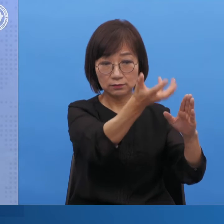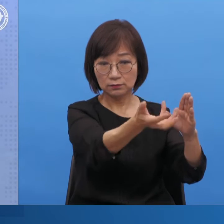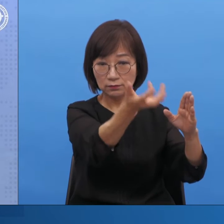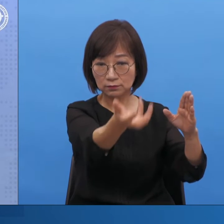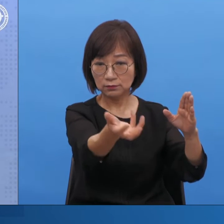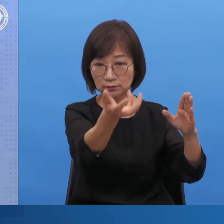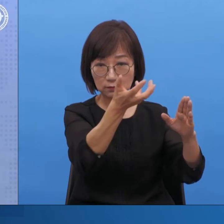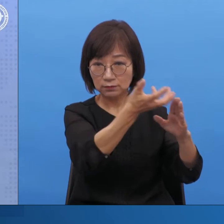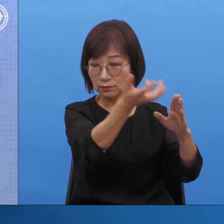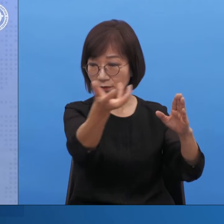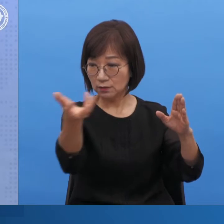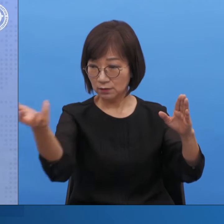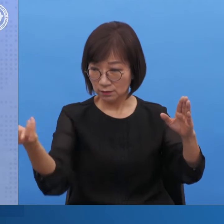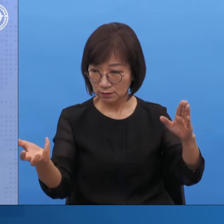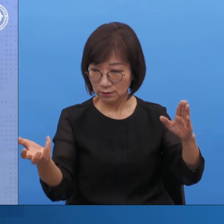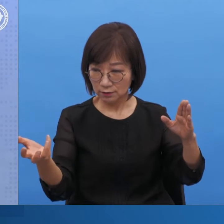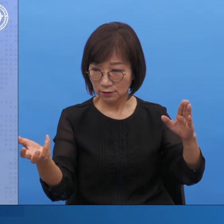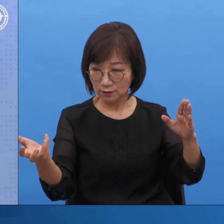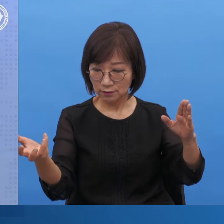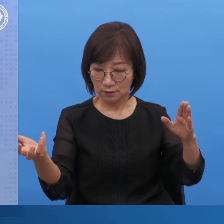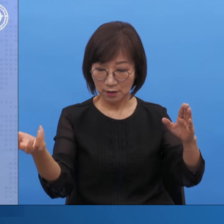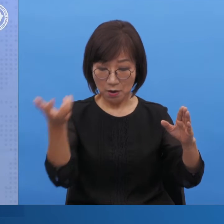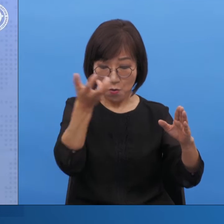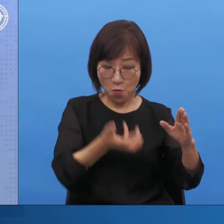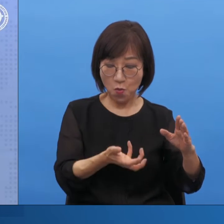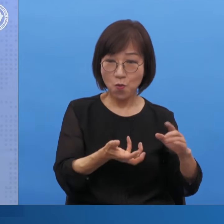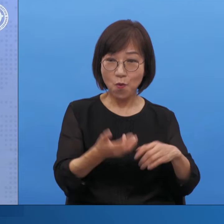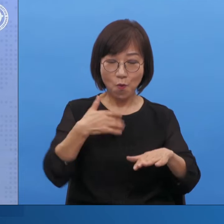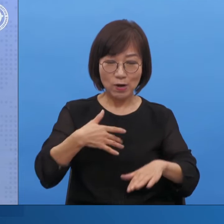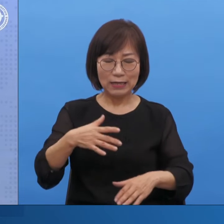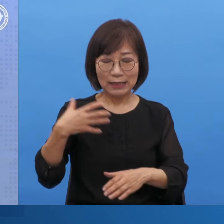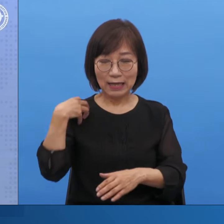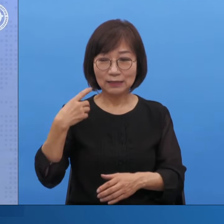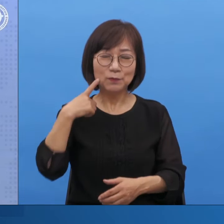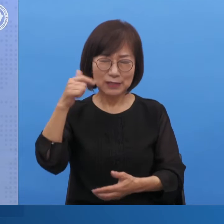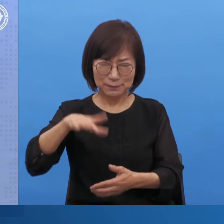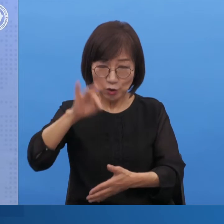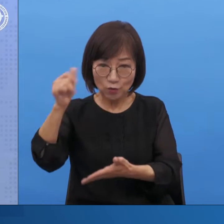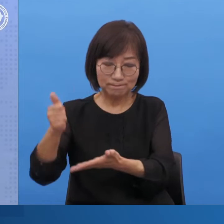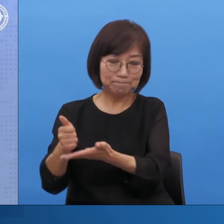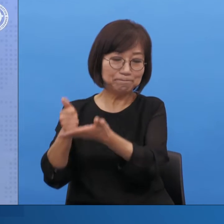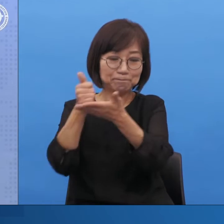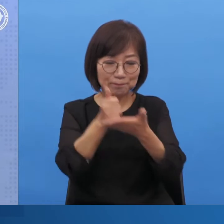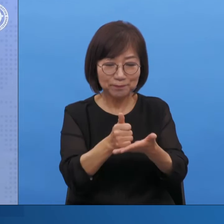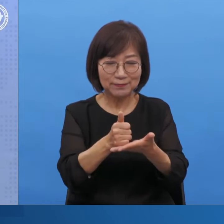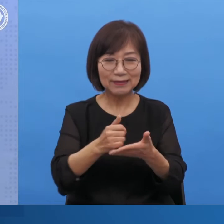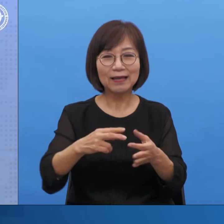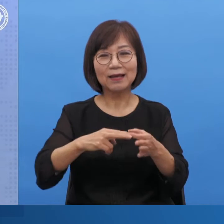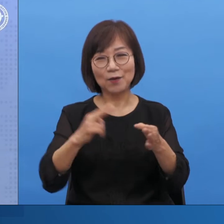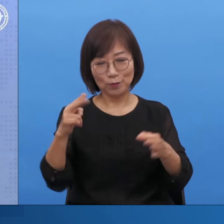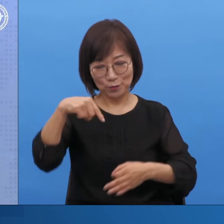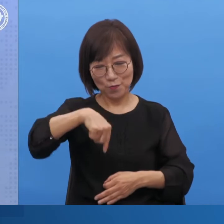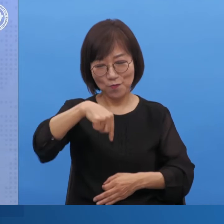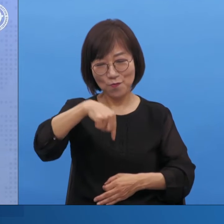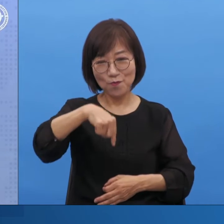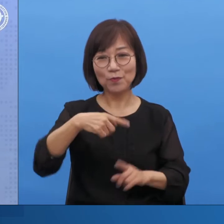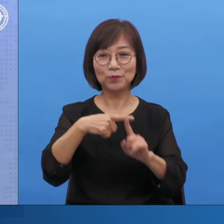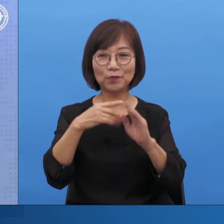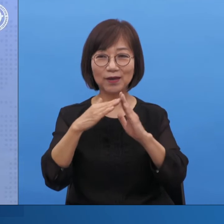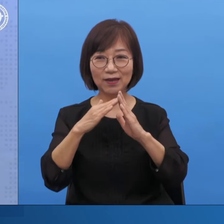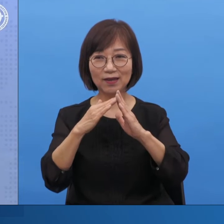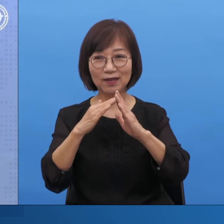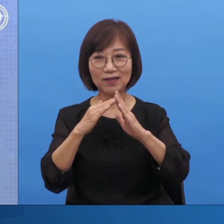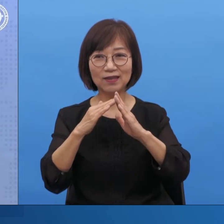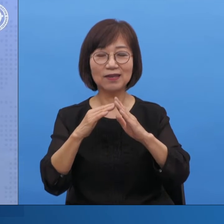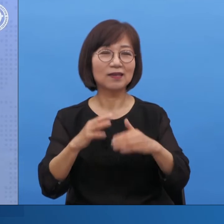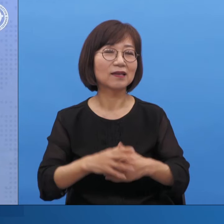데가 제가 처음이자 뭐 끝이겠지만 담임 목사 여기 온 거예요. And then the 7th church that I came to is the very first and also my last church as